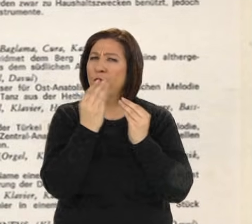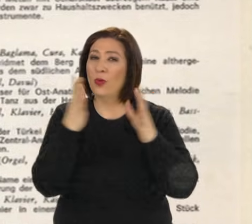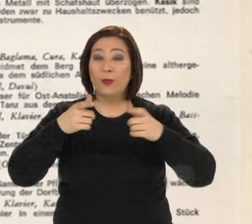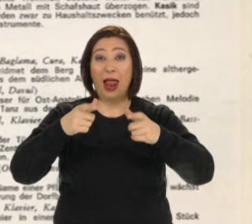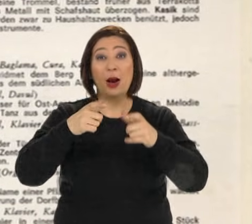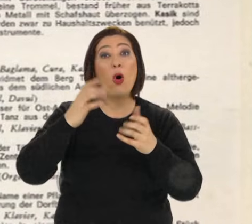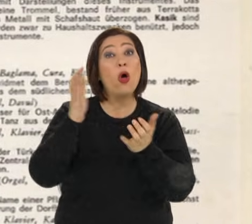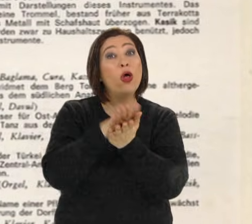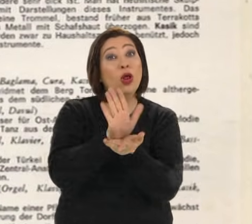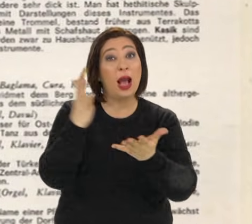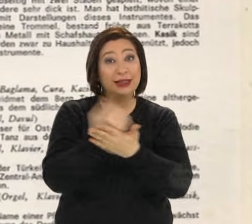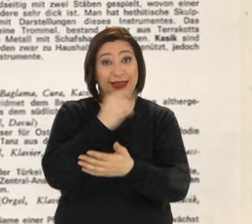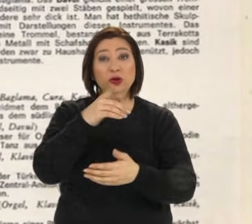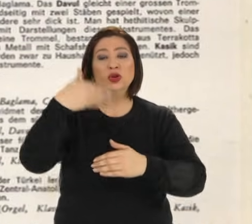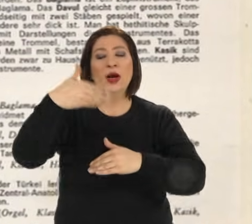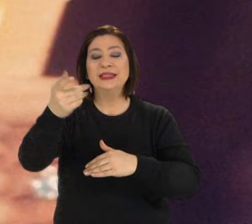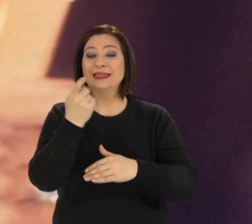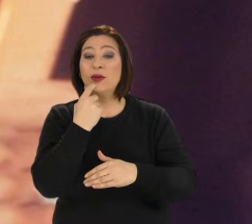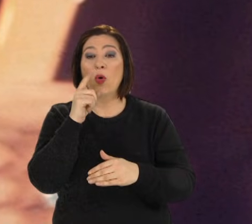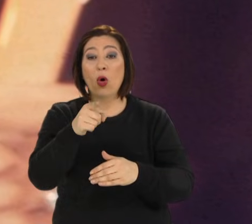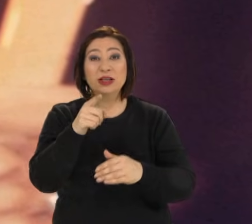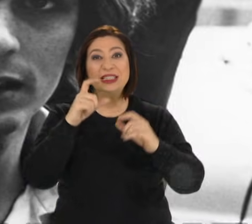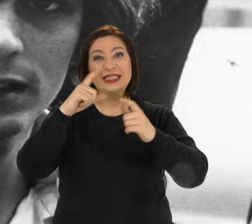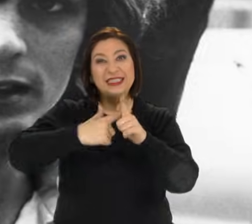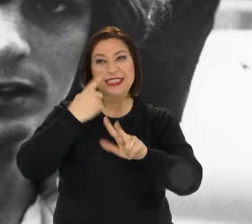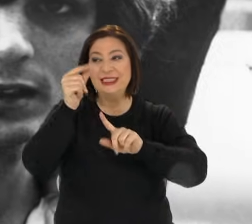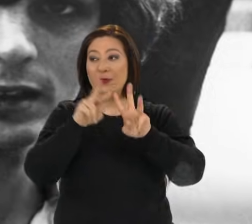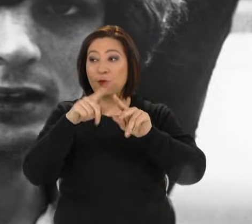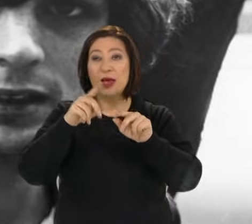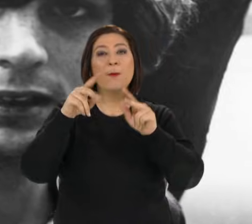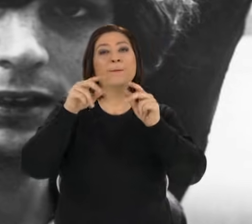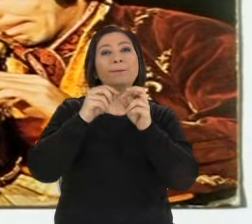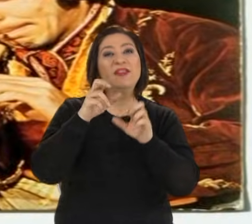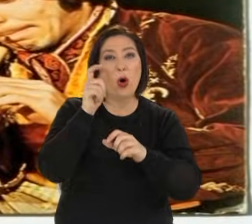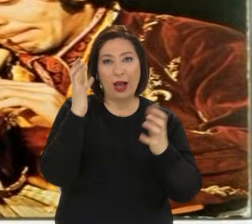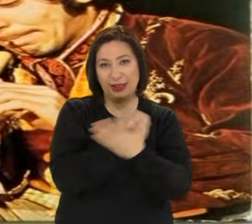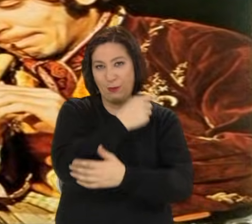ödülü kazanmıştınız. Sonraki seneler o ödülü Jimi Hendrix ve Pink Floyd kazanmıştı.